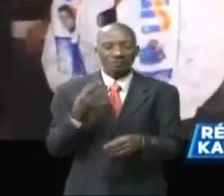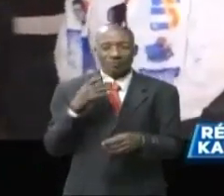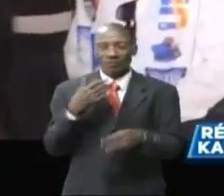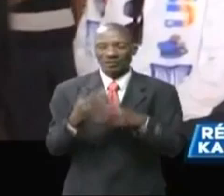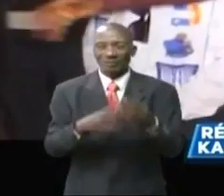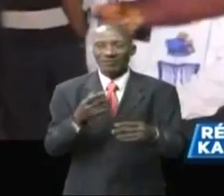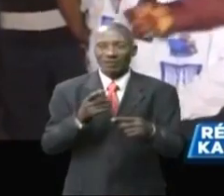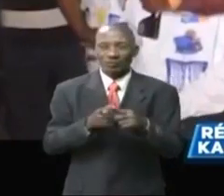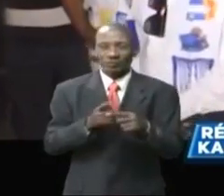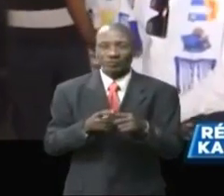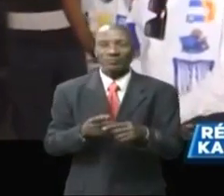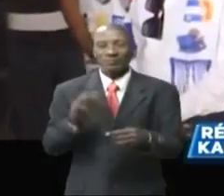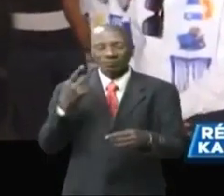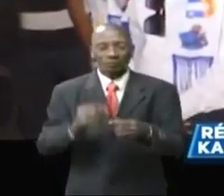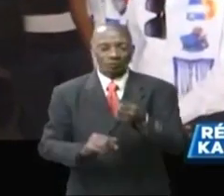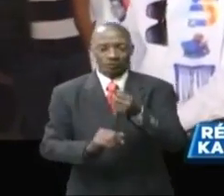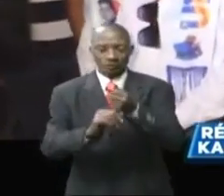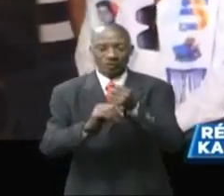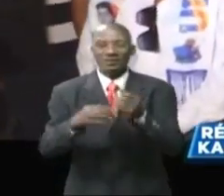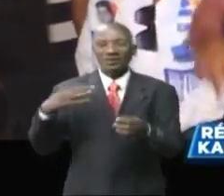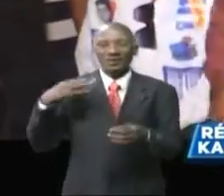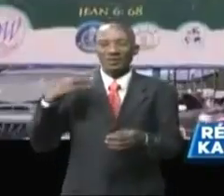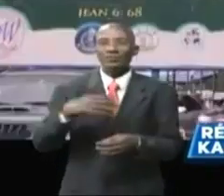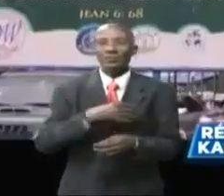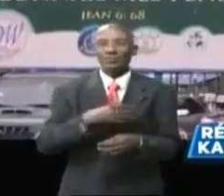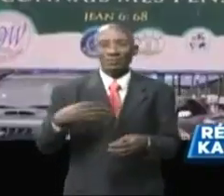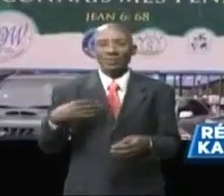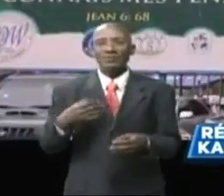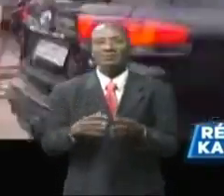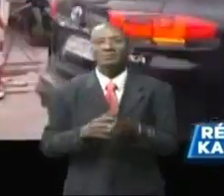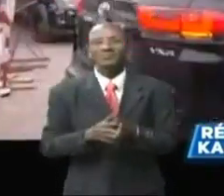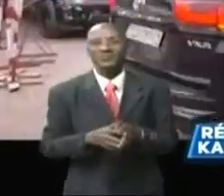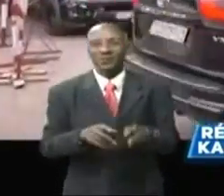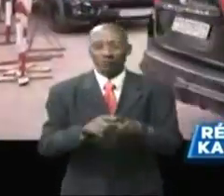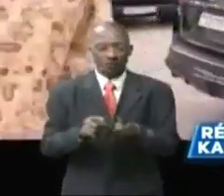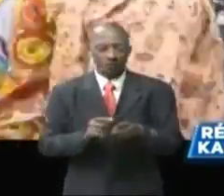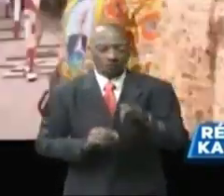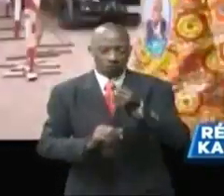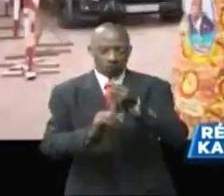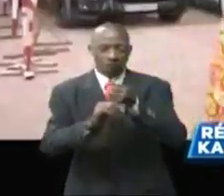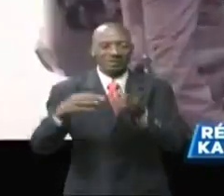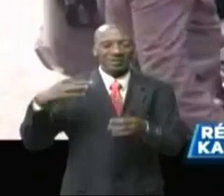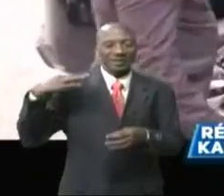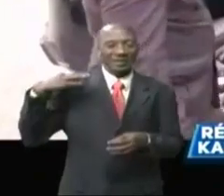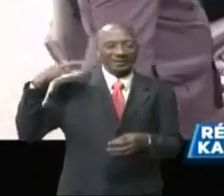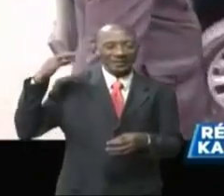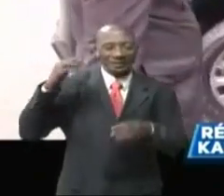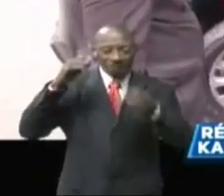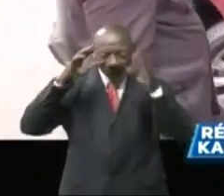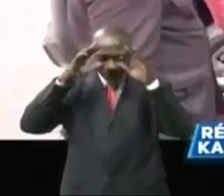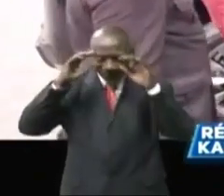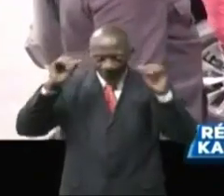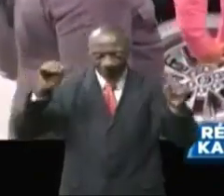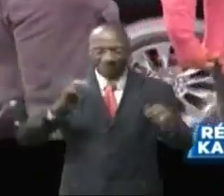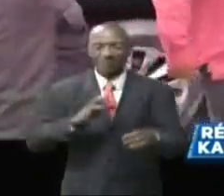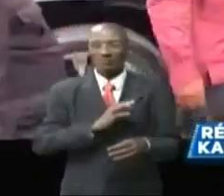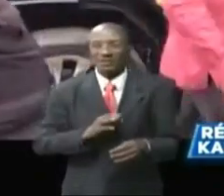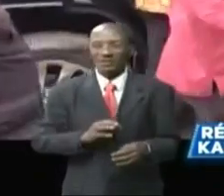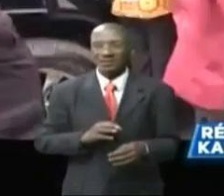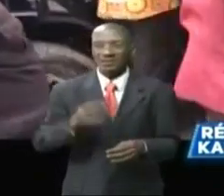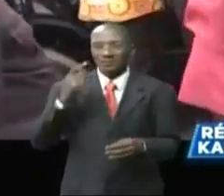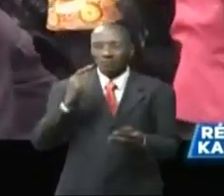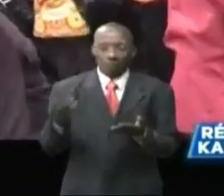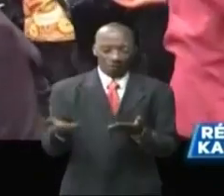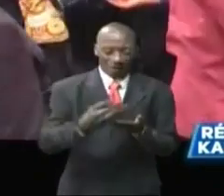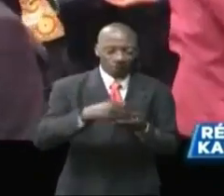ces égarements. Bien avant, le ministère politique de Félix Antoine Tshisekedi Tshilombo a répondu à l'invitation du ministère chrétien